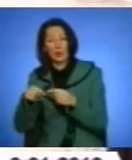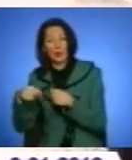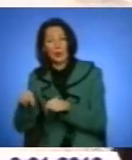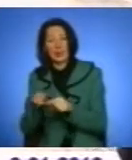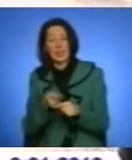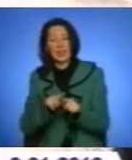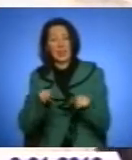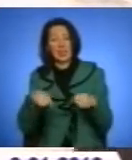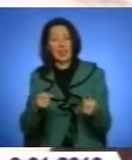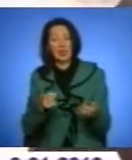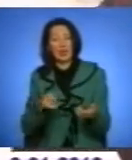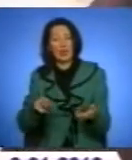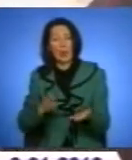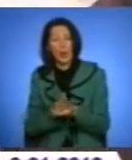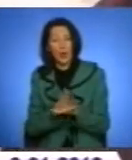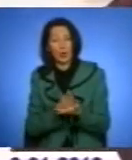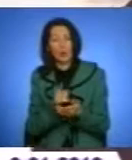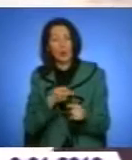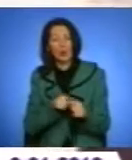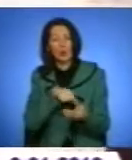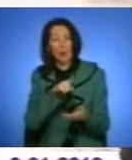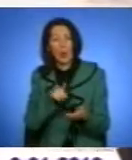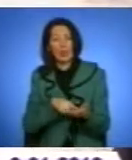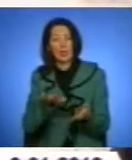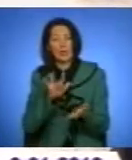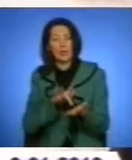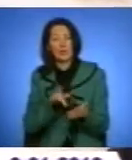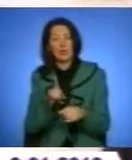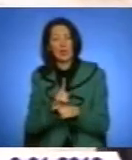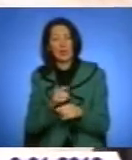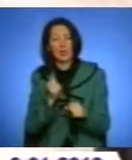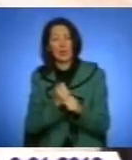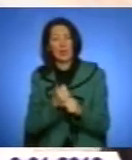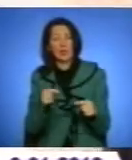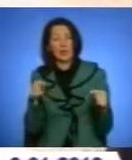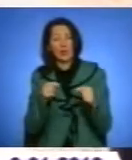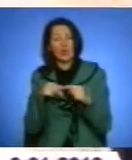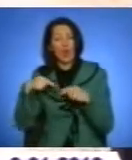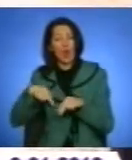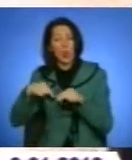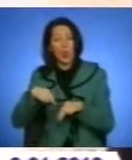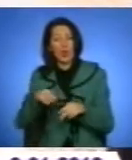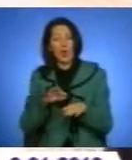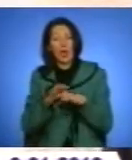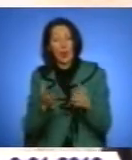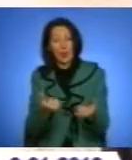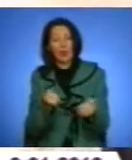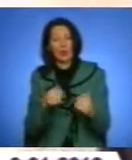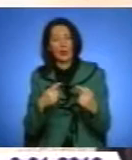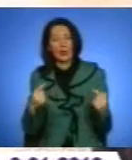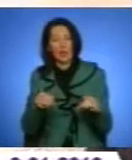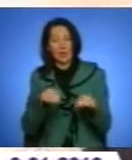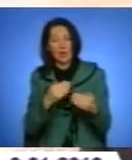адміністративні послуги. Ну, по цьому питанню в місті Тернополі проводиться відповідна робота, прийнято ряд рішень, в тому числі рішення